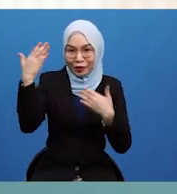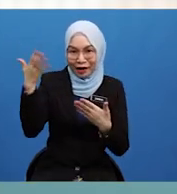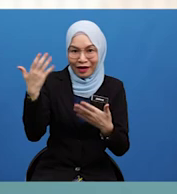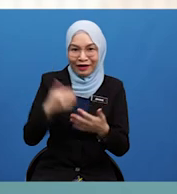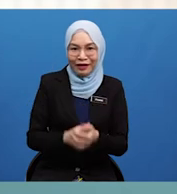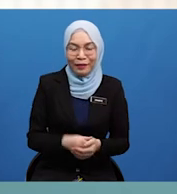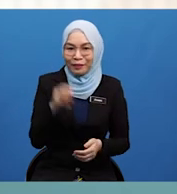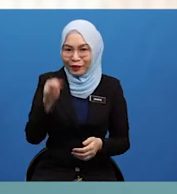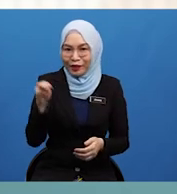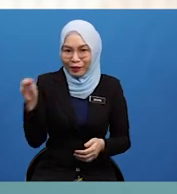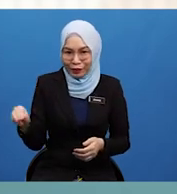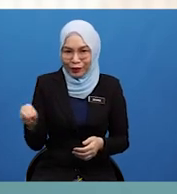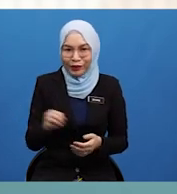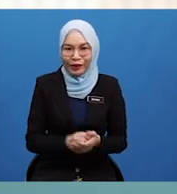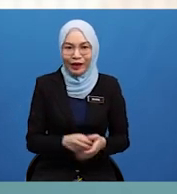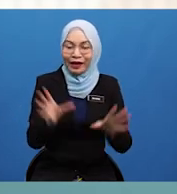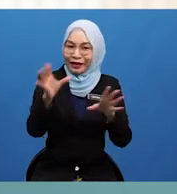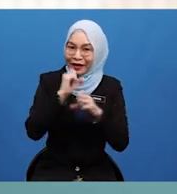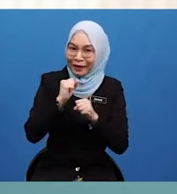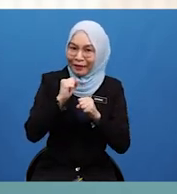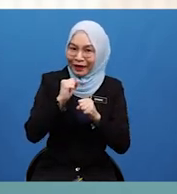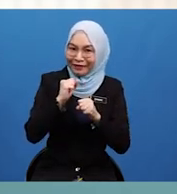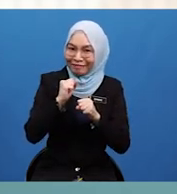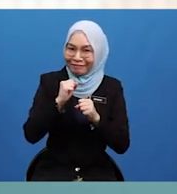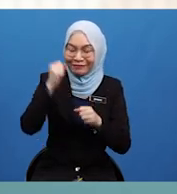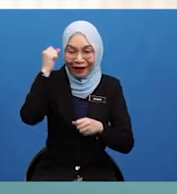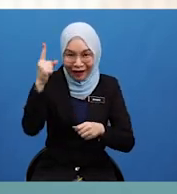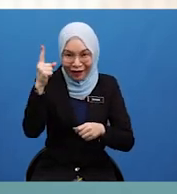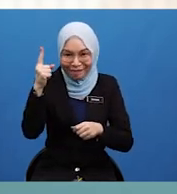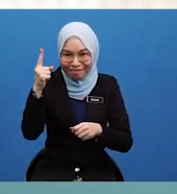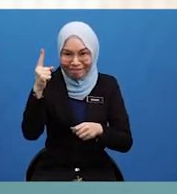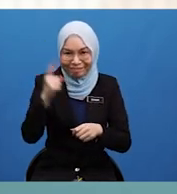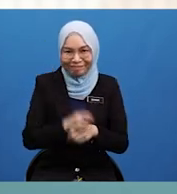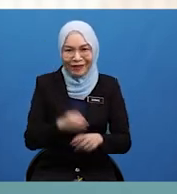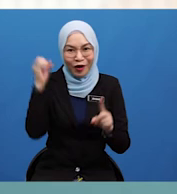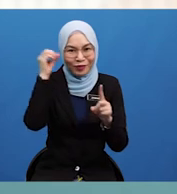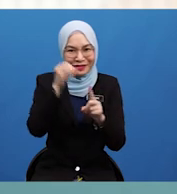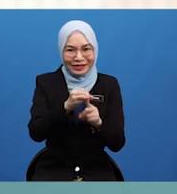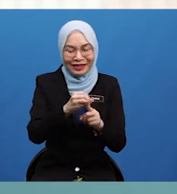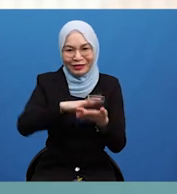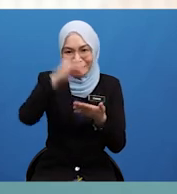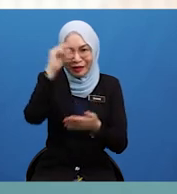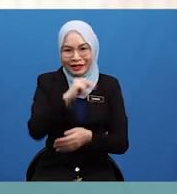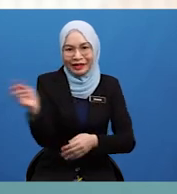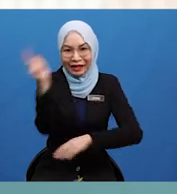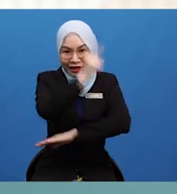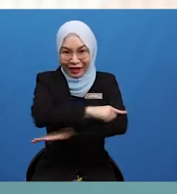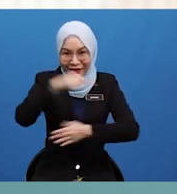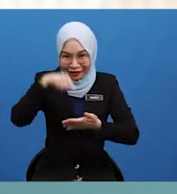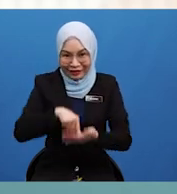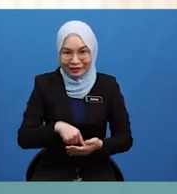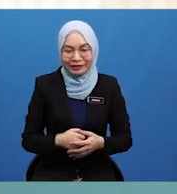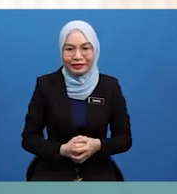harap murid-murid dapat menguasai objektif pembelajaran kita